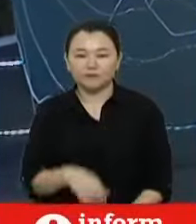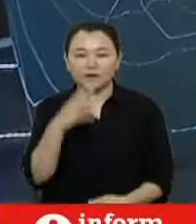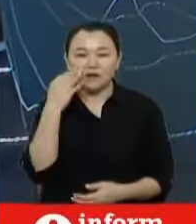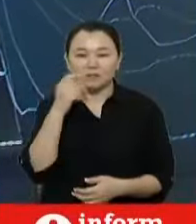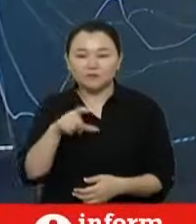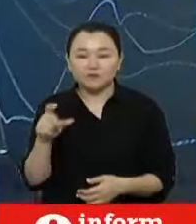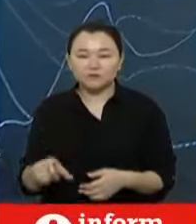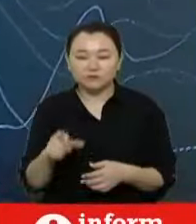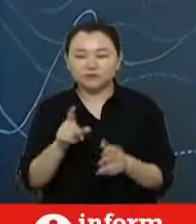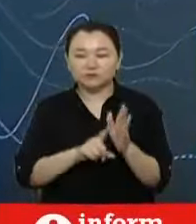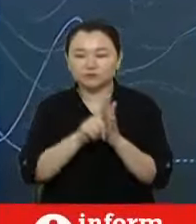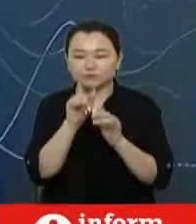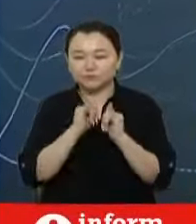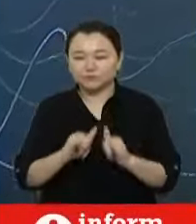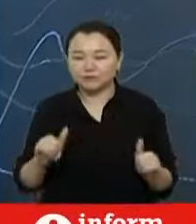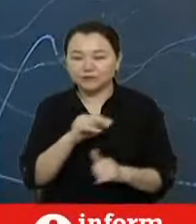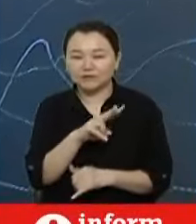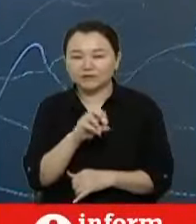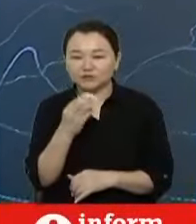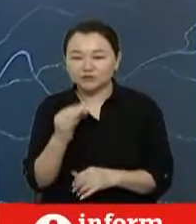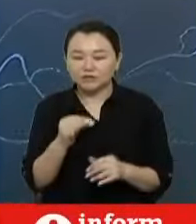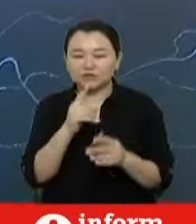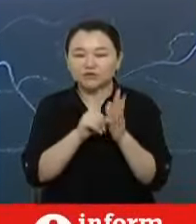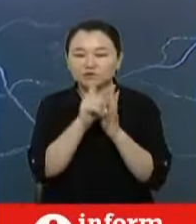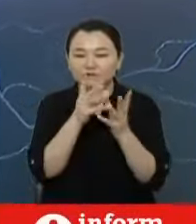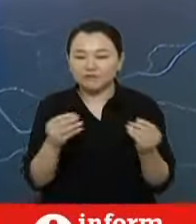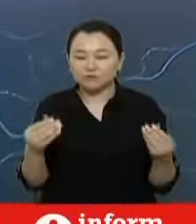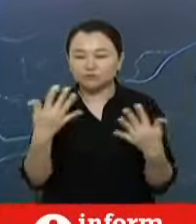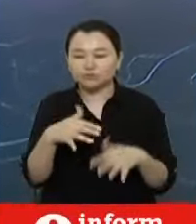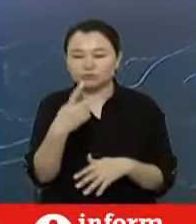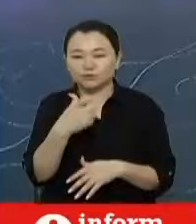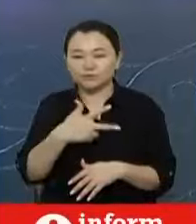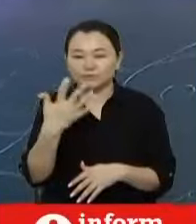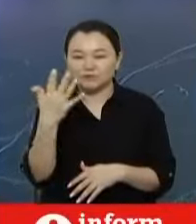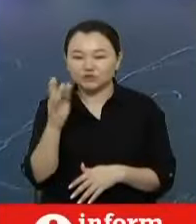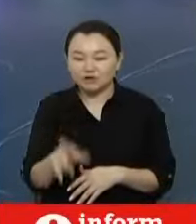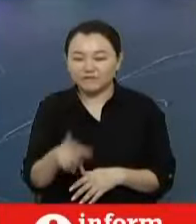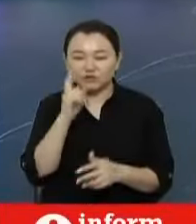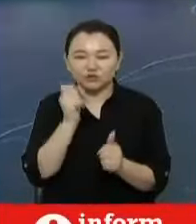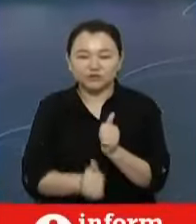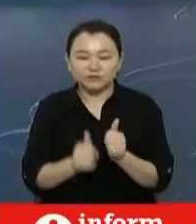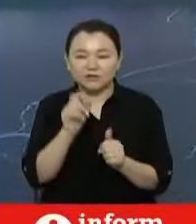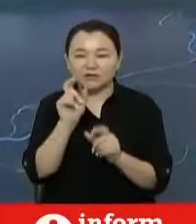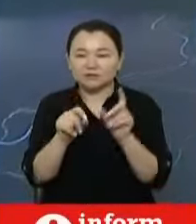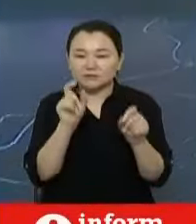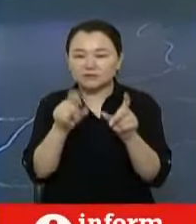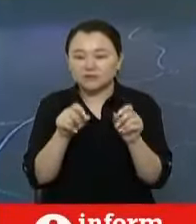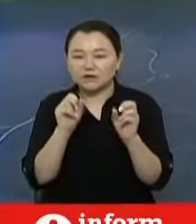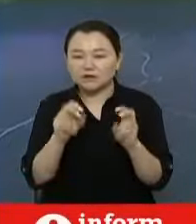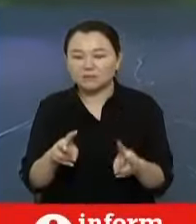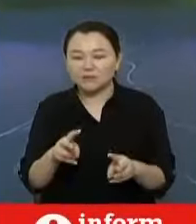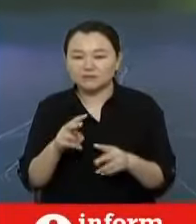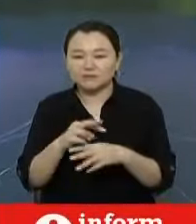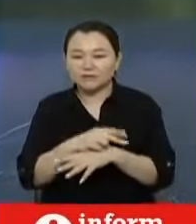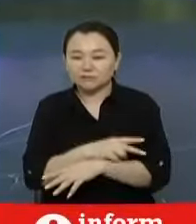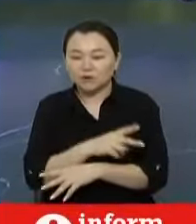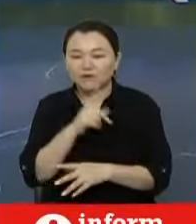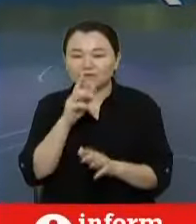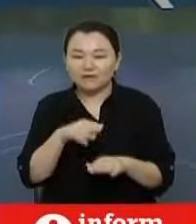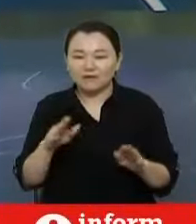Алматинцев атакуют клещи. С начала весны к врачам обратились уже 135 человек. Чаще всего нападению опасных насекомых подвержены